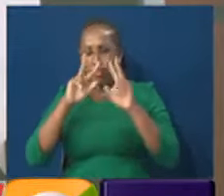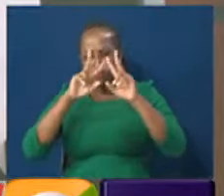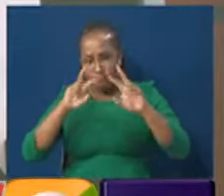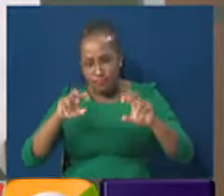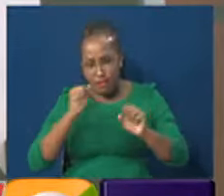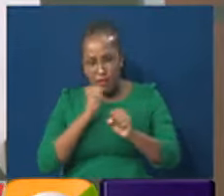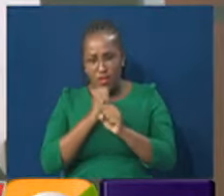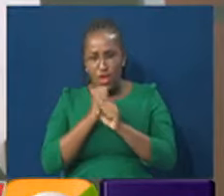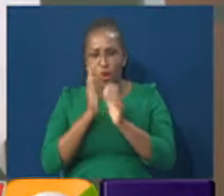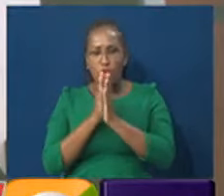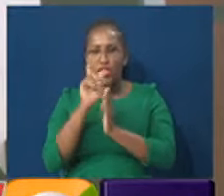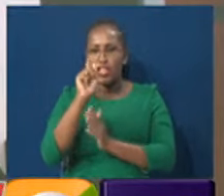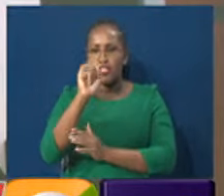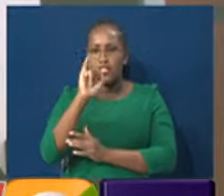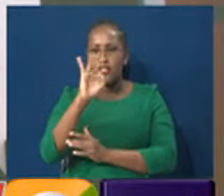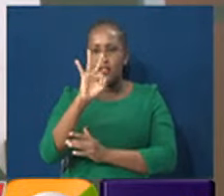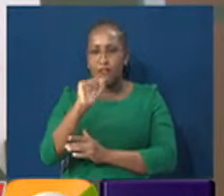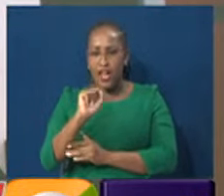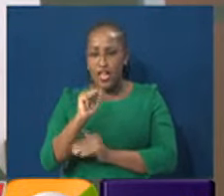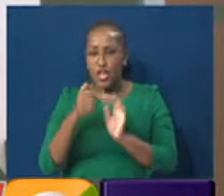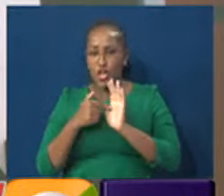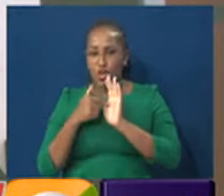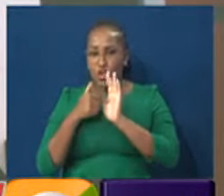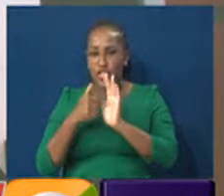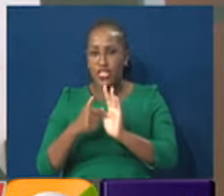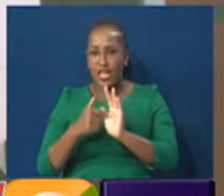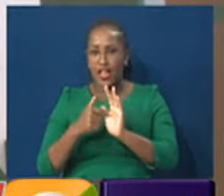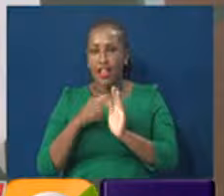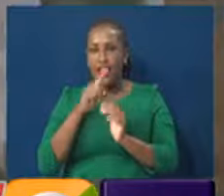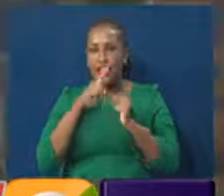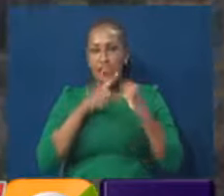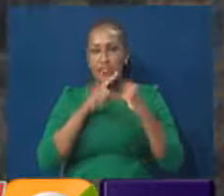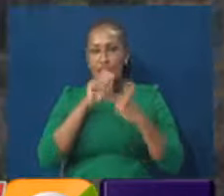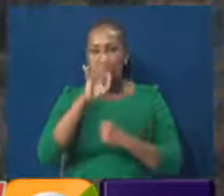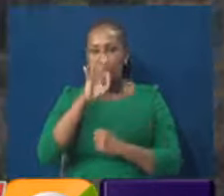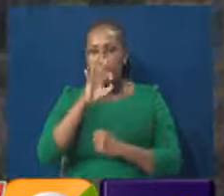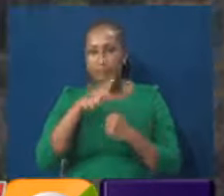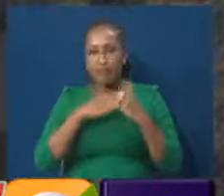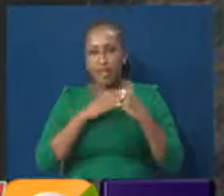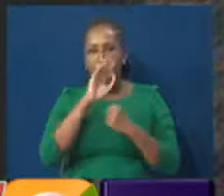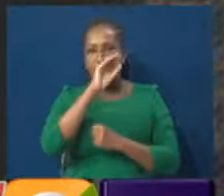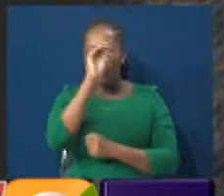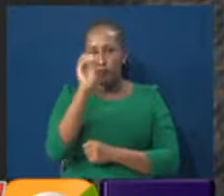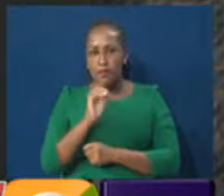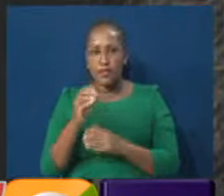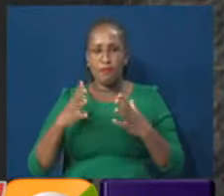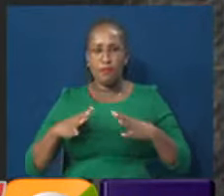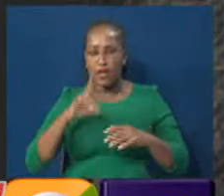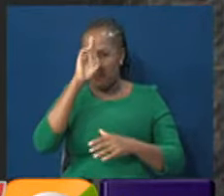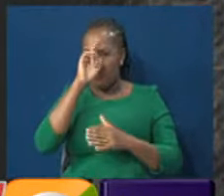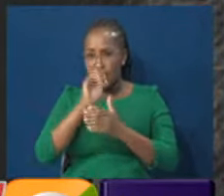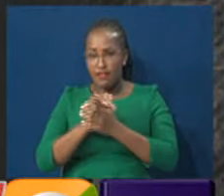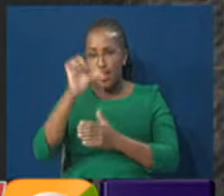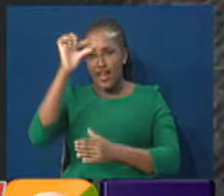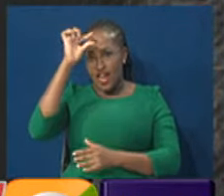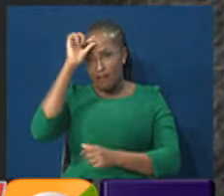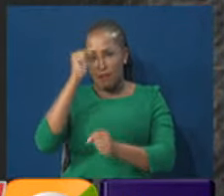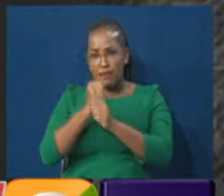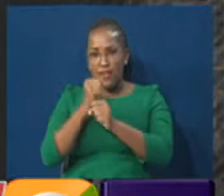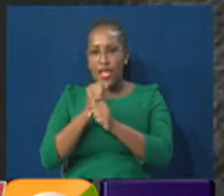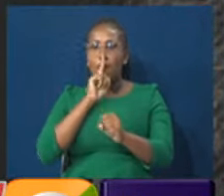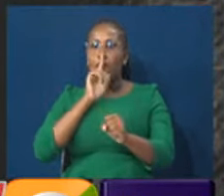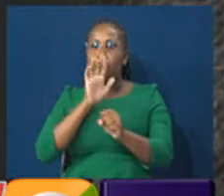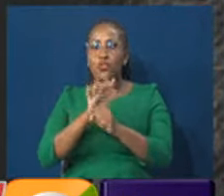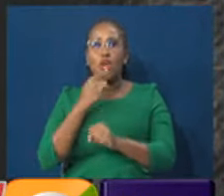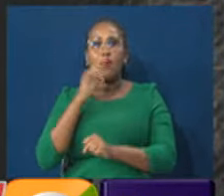kampuni ya Tifa unaashiria kwamba asilimia 38 ya Wakenya ndio wanaamini kwamba serikali imetekeleza ahadi iliyotoa kwa